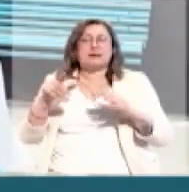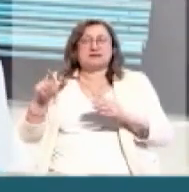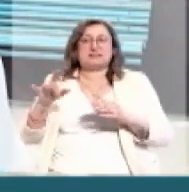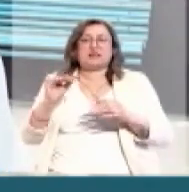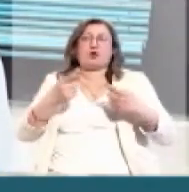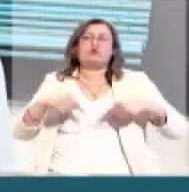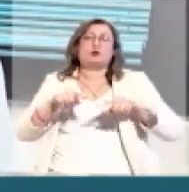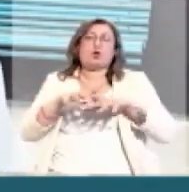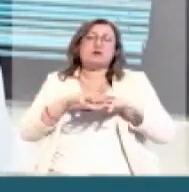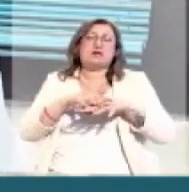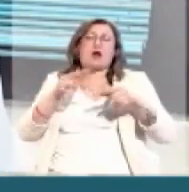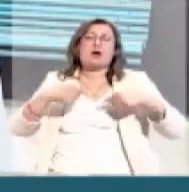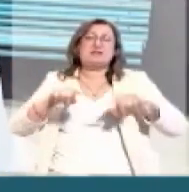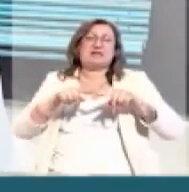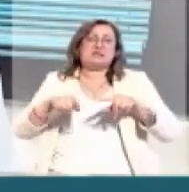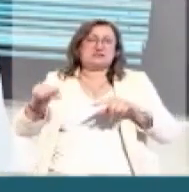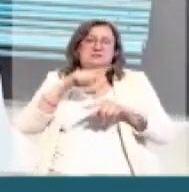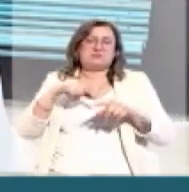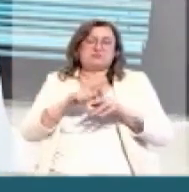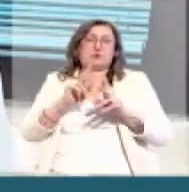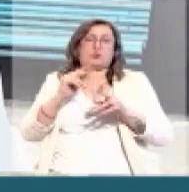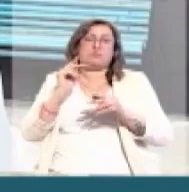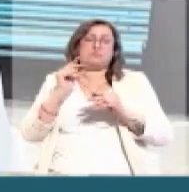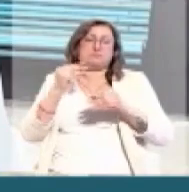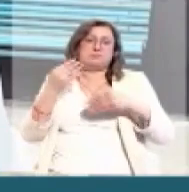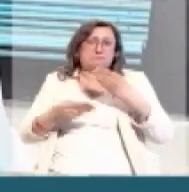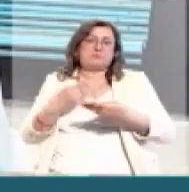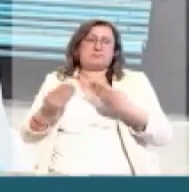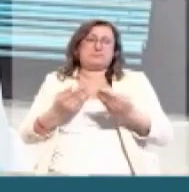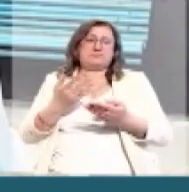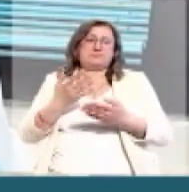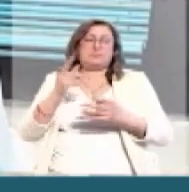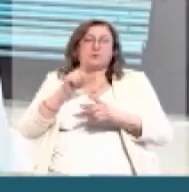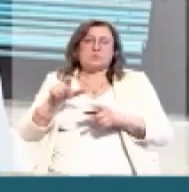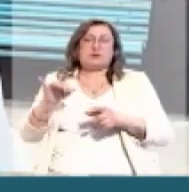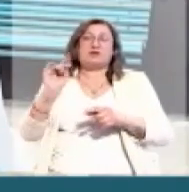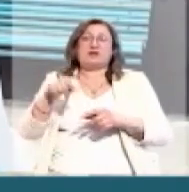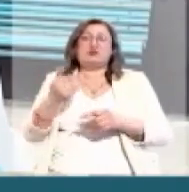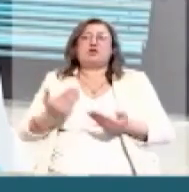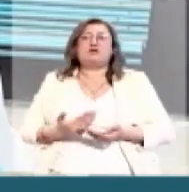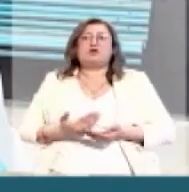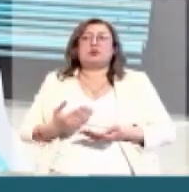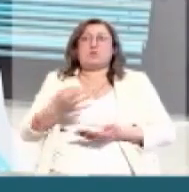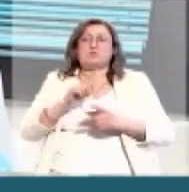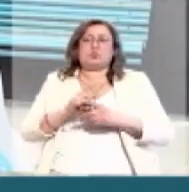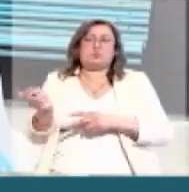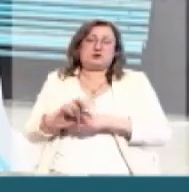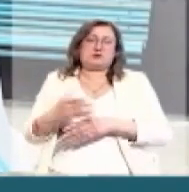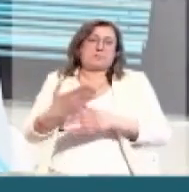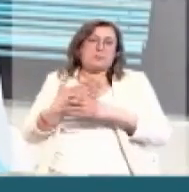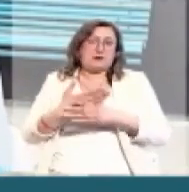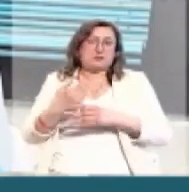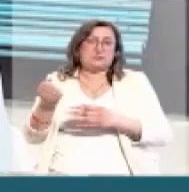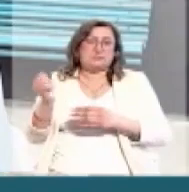бергеннен кейін мына естіп кейбір кісілер де өздері де өтініш білдірген болатын. Қолымыздан келгенше,